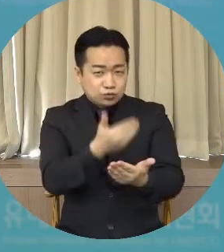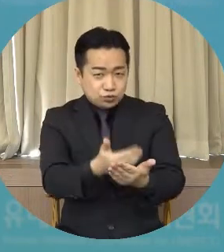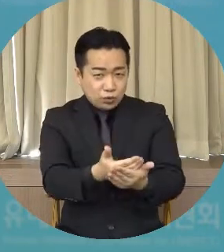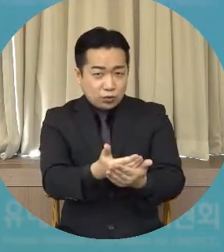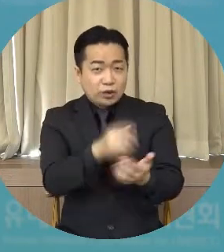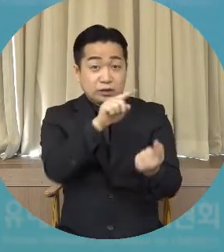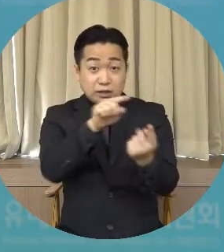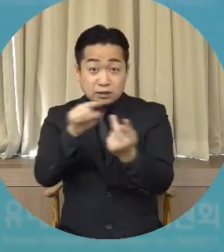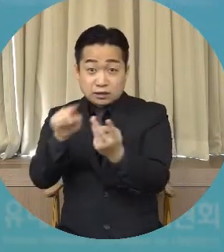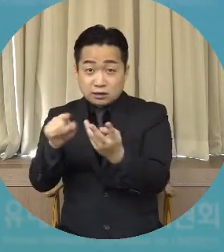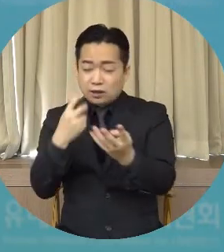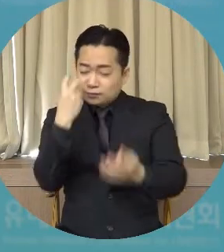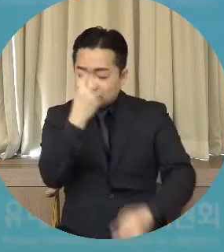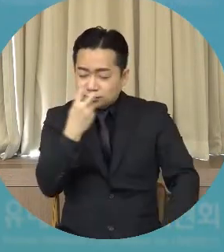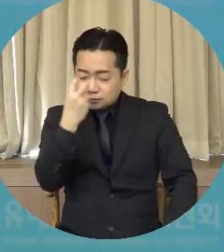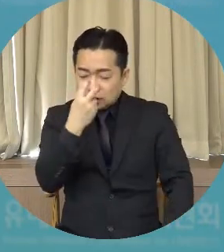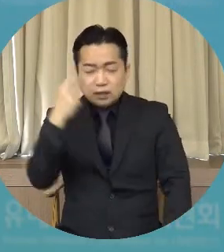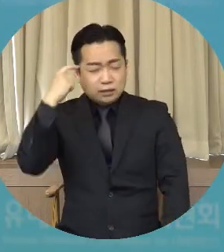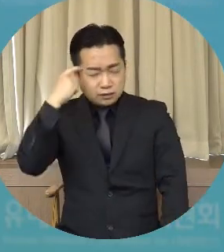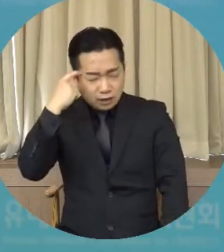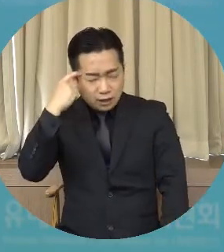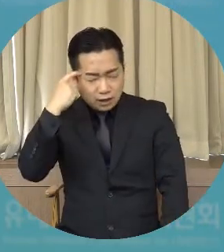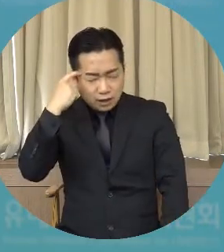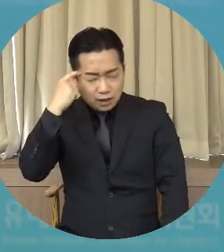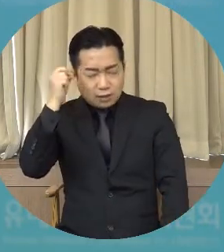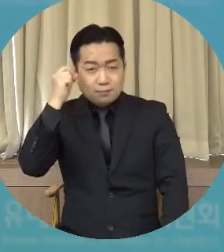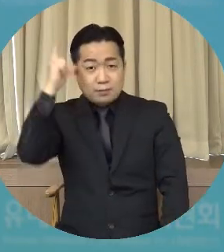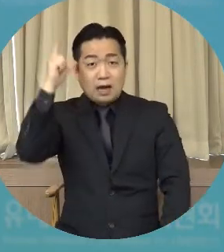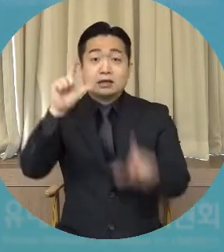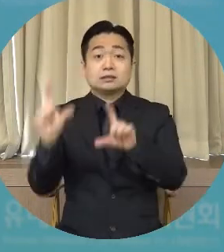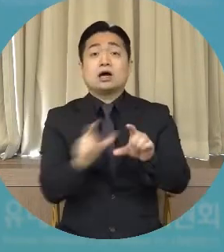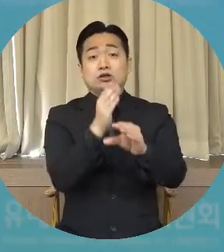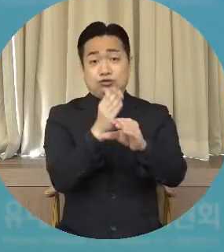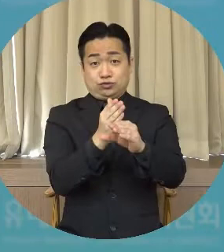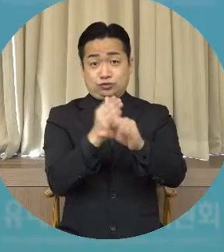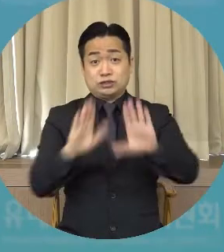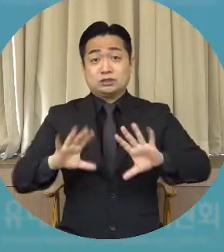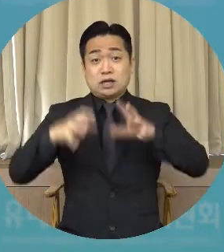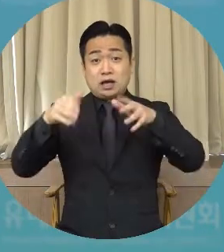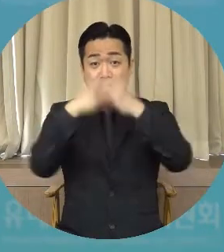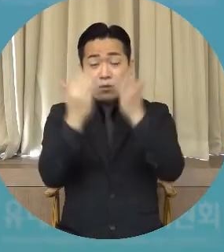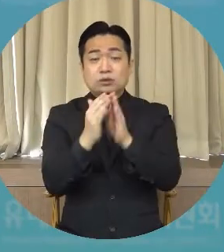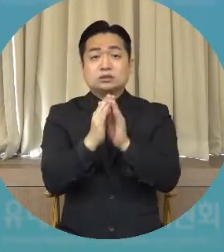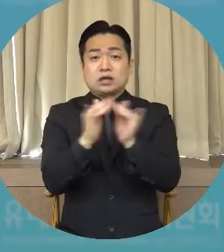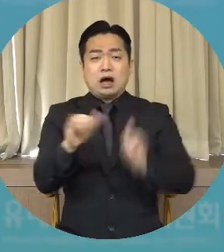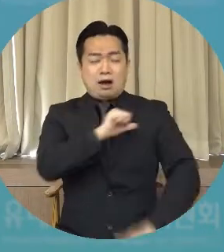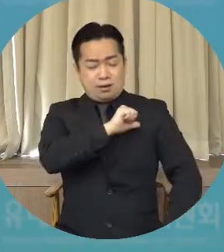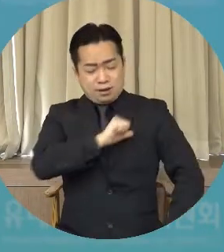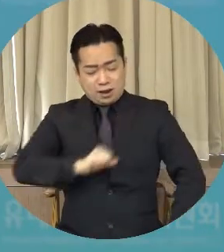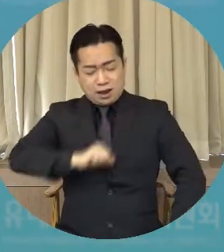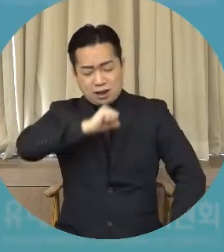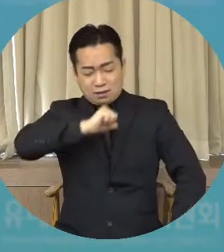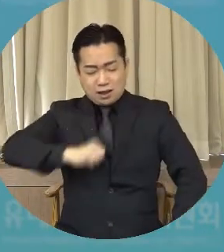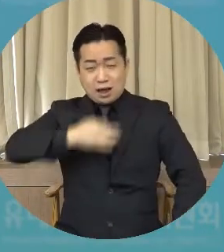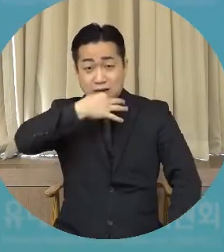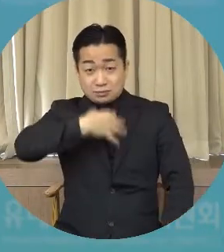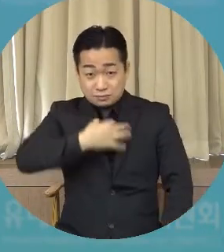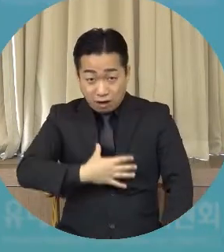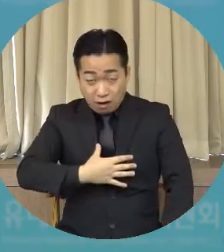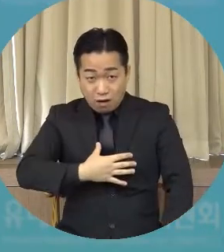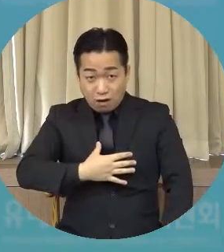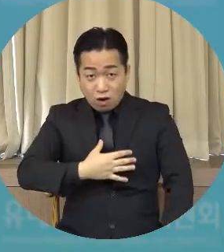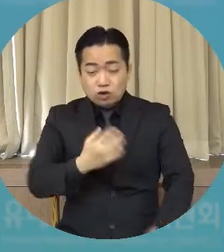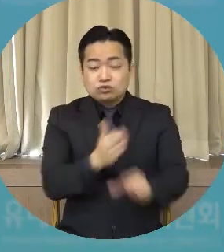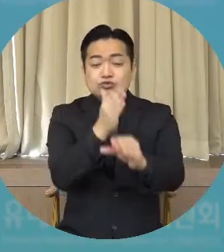되새기며 살아가고 있습니다. 전 세계 모든 사람이 힘겨운 시기를 감내하는 가운데 특히